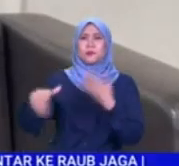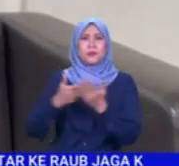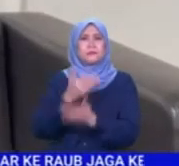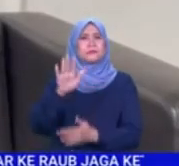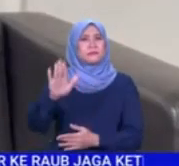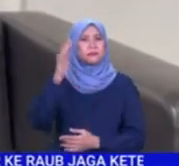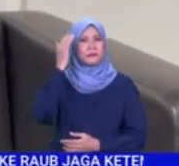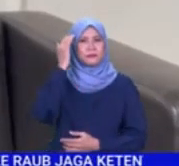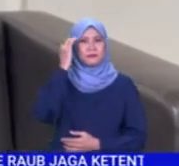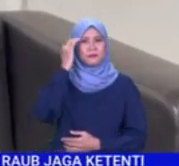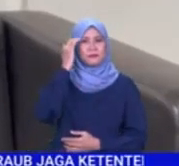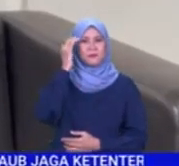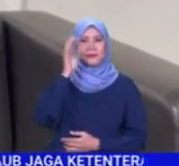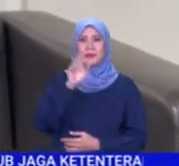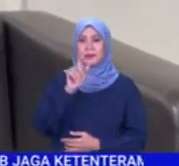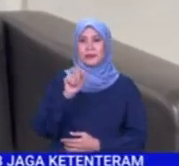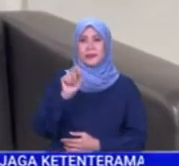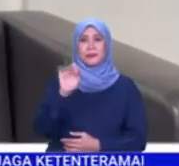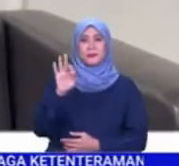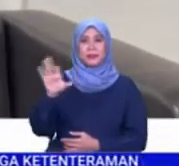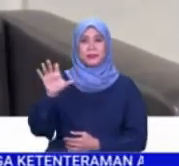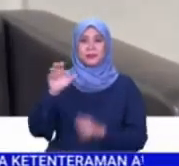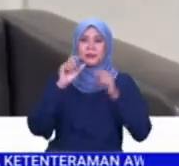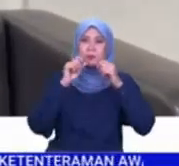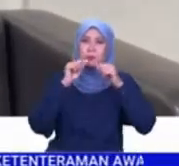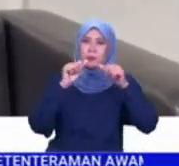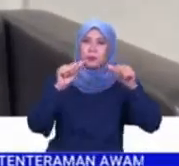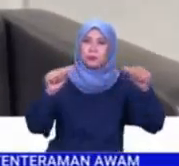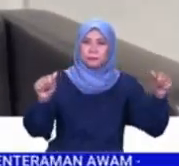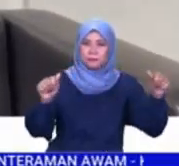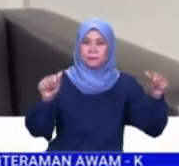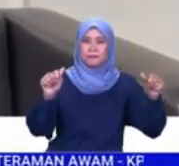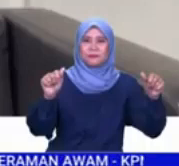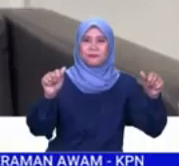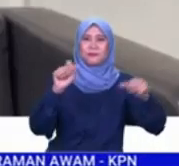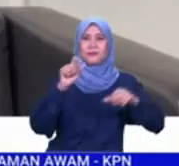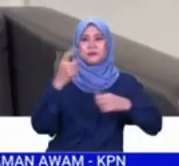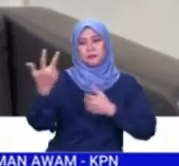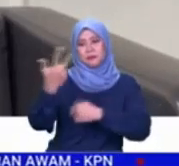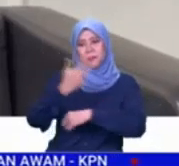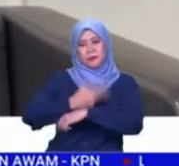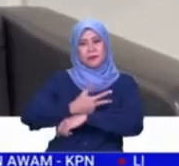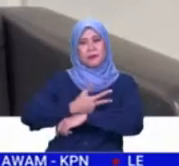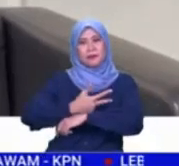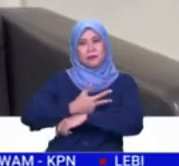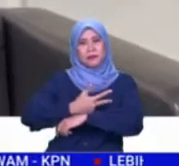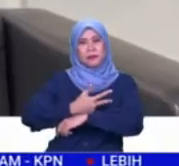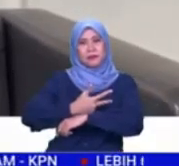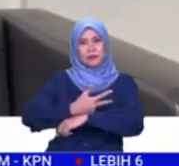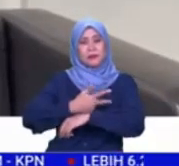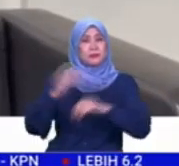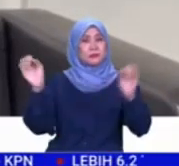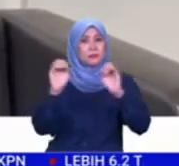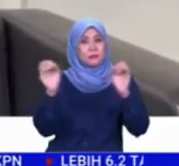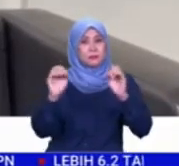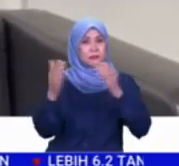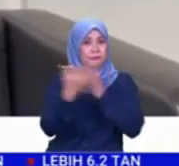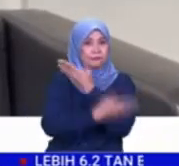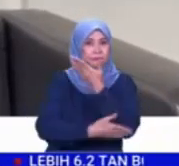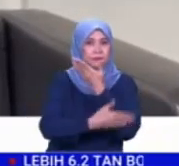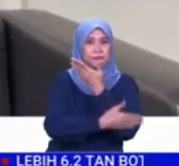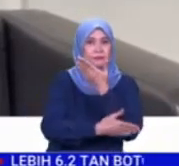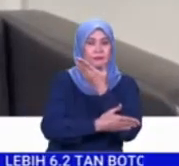tahulah apa ni AFC telah mengumumkan dalam masa insya-Allah dalam masa 3 hari jika tiada negara yang apa